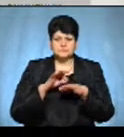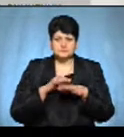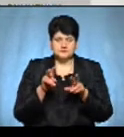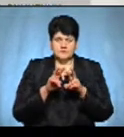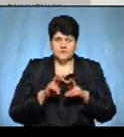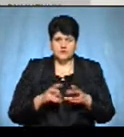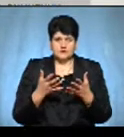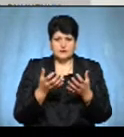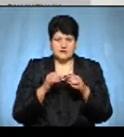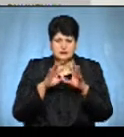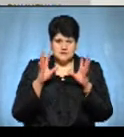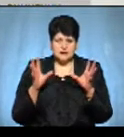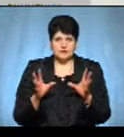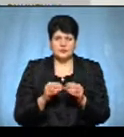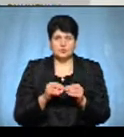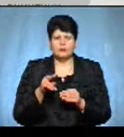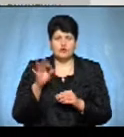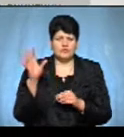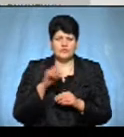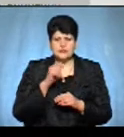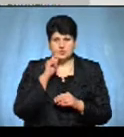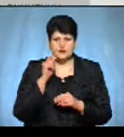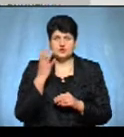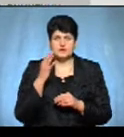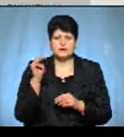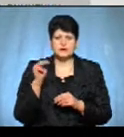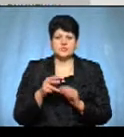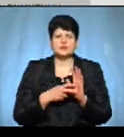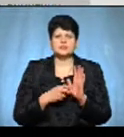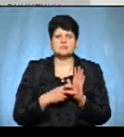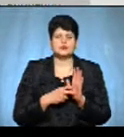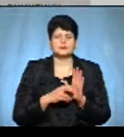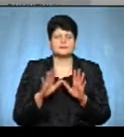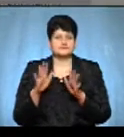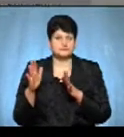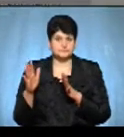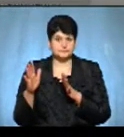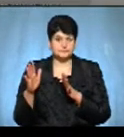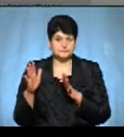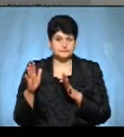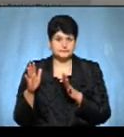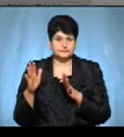Здійснюється розслідування, якщо брати загалом по всій країні, 4700 епізодів